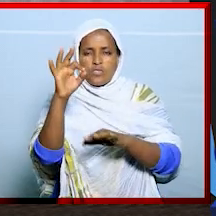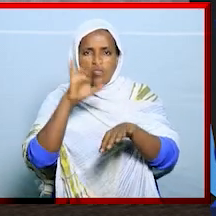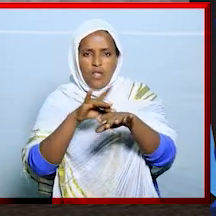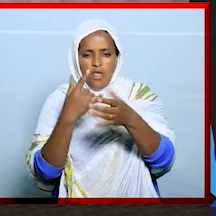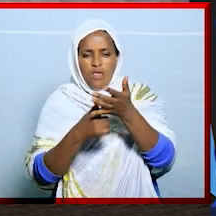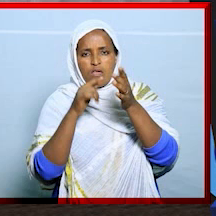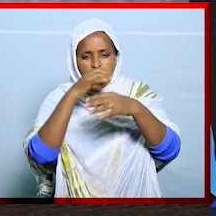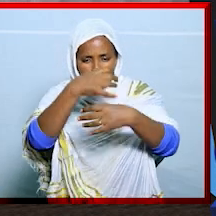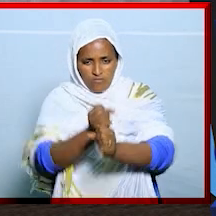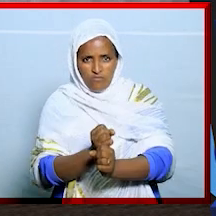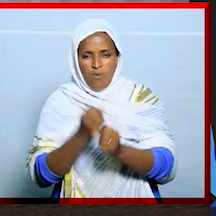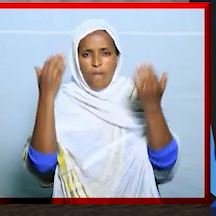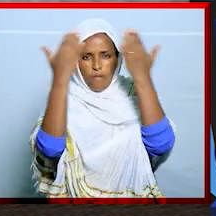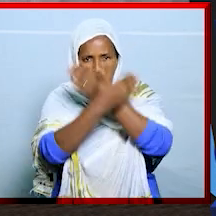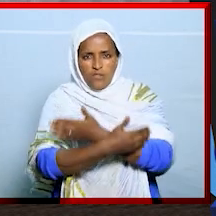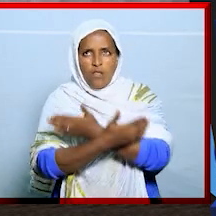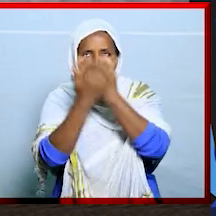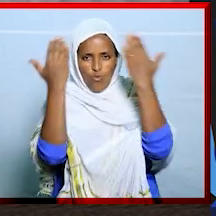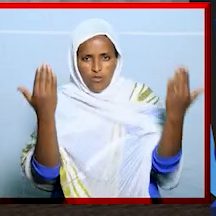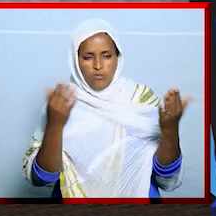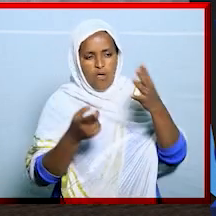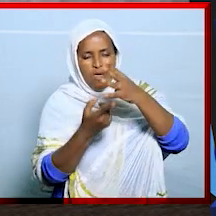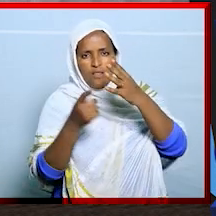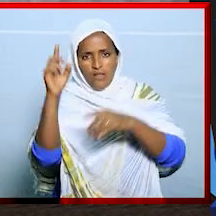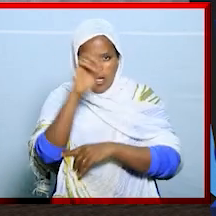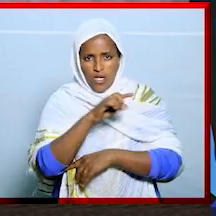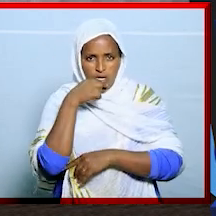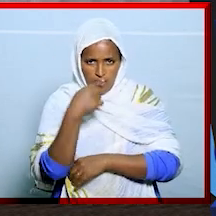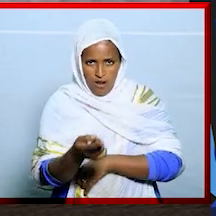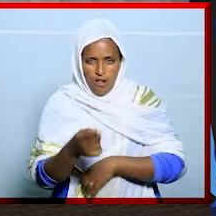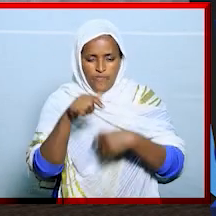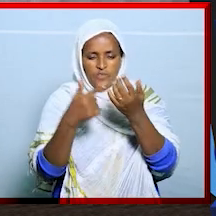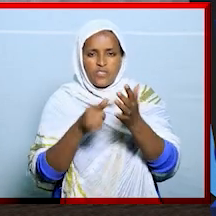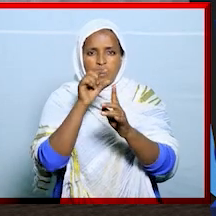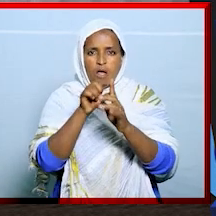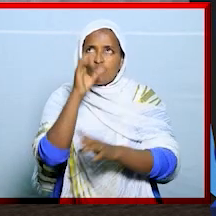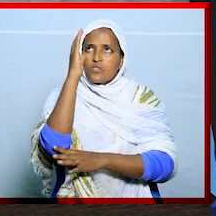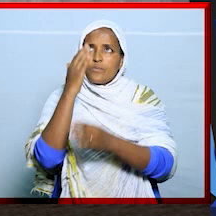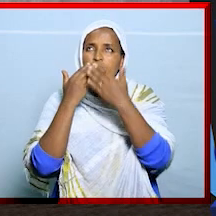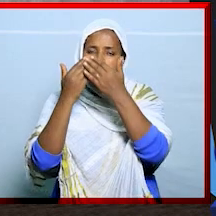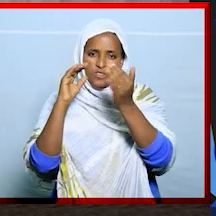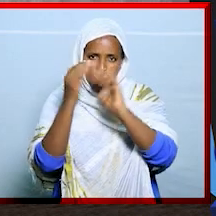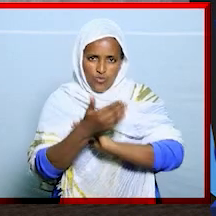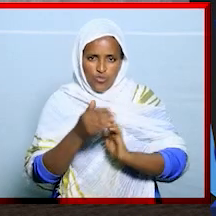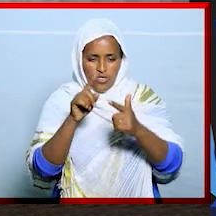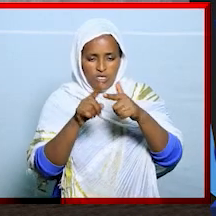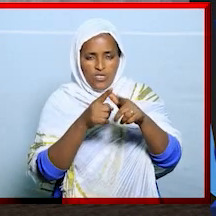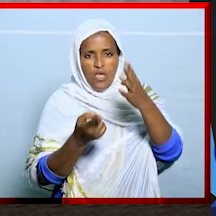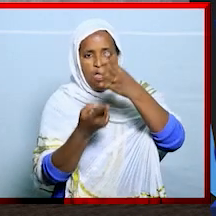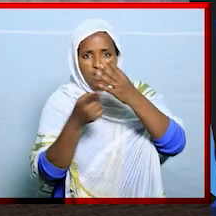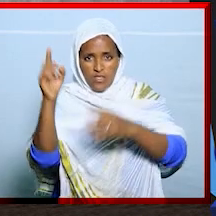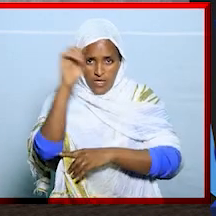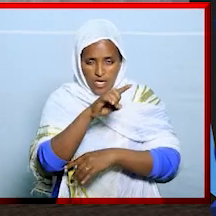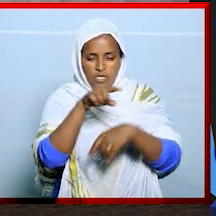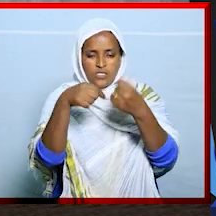ይልና ቁጥር 19 ላይ ይህንን ሲያጠቃልል ማታም ሆነ ጧትም ሆነ አራተኛ ቀን ይላል። ስለ ቃሉ እግዚአብሔር አምላካችን